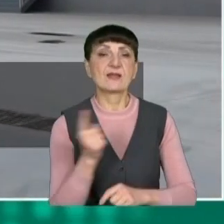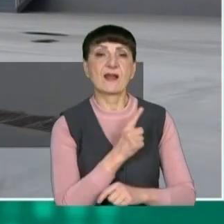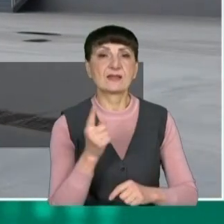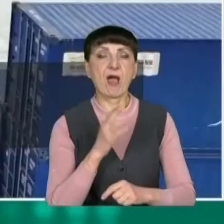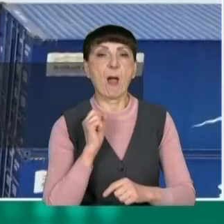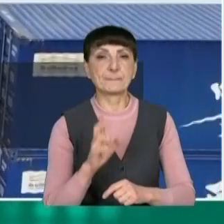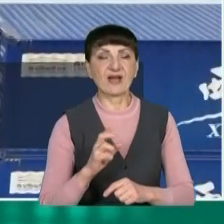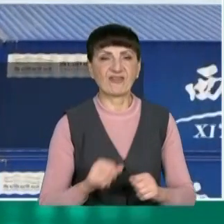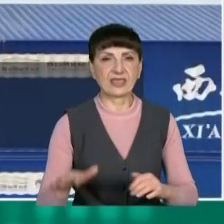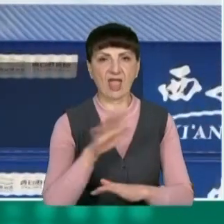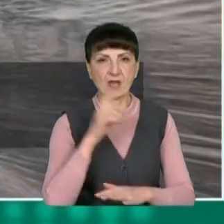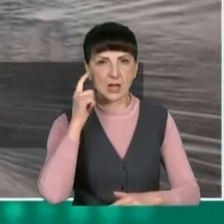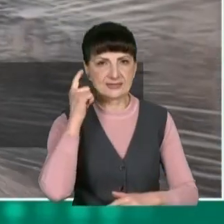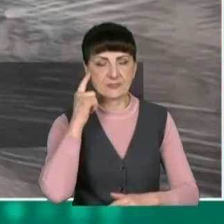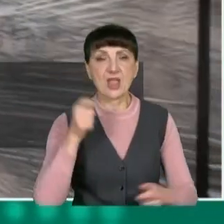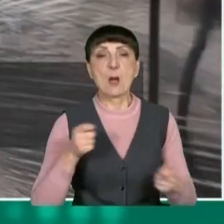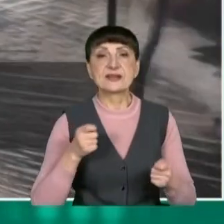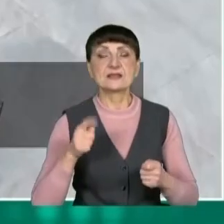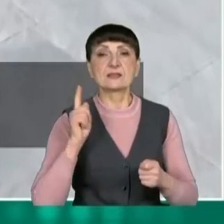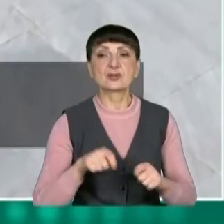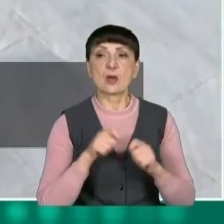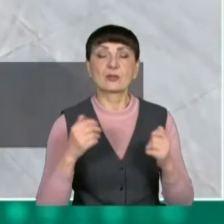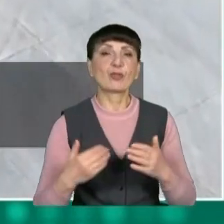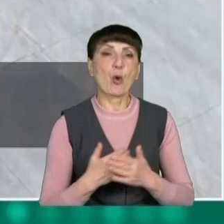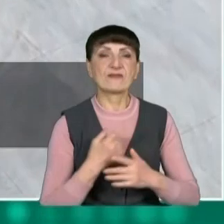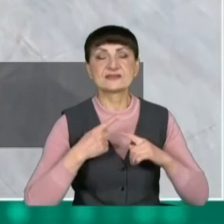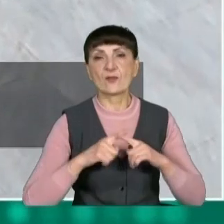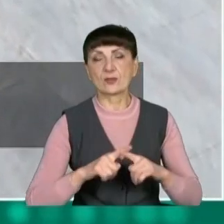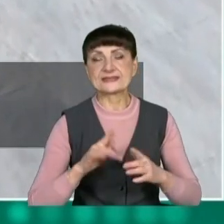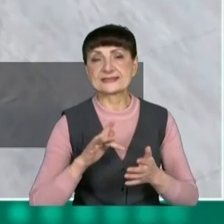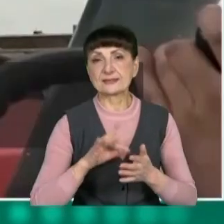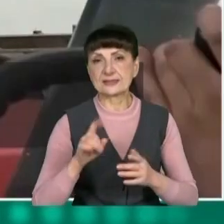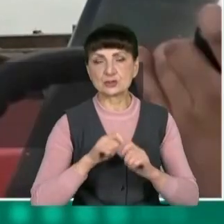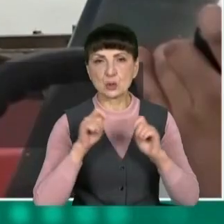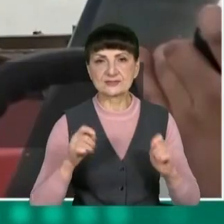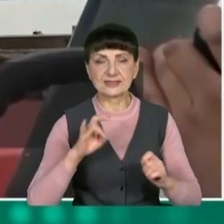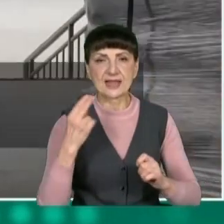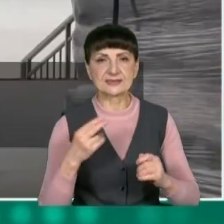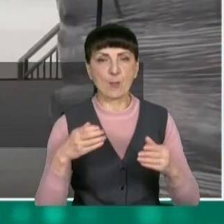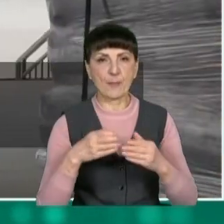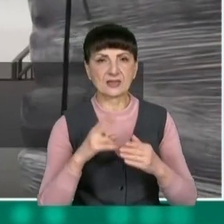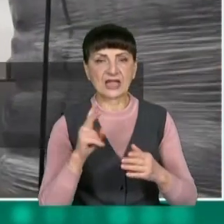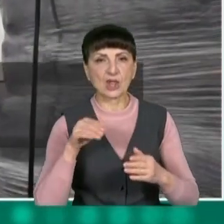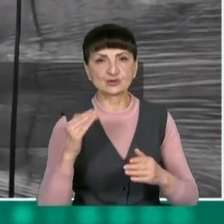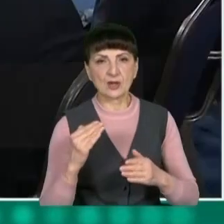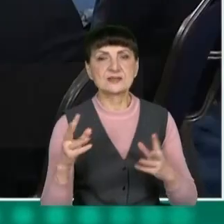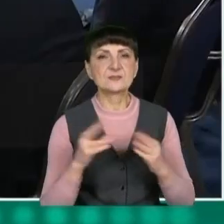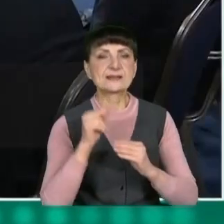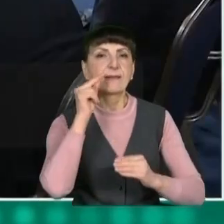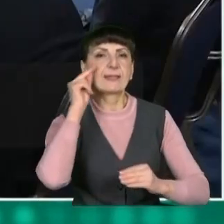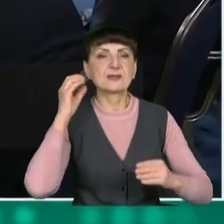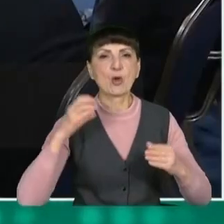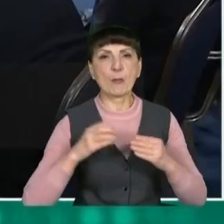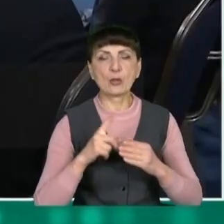хабом в Евразии. Президент также открыл новый инновационный центр, созданный нацкомпанией КТЖ совместно с китайской